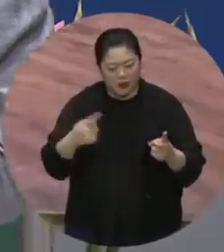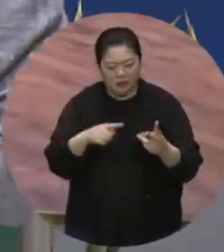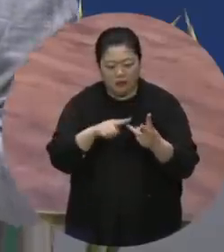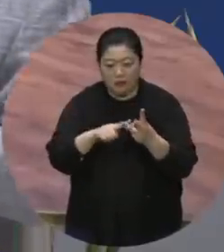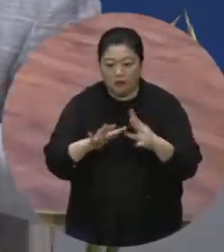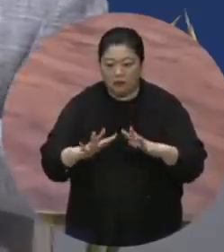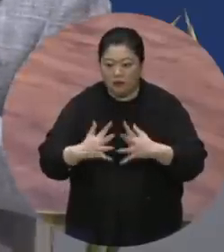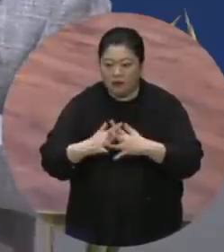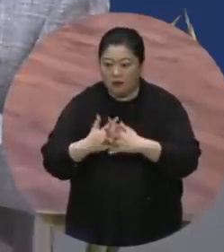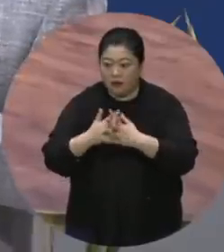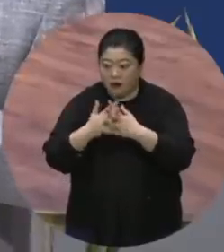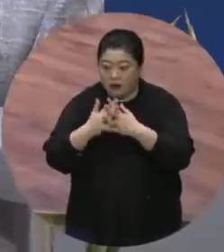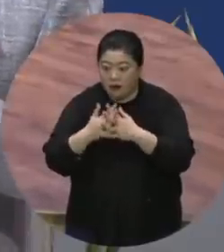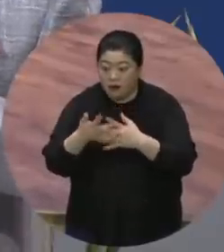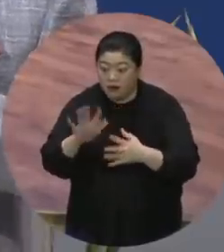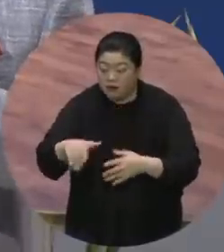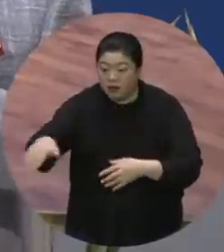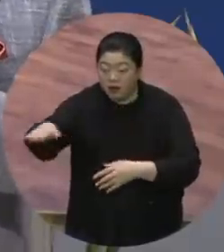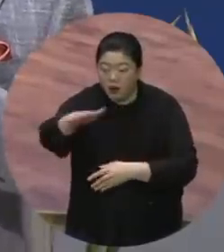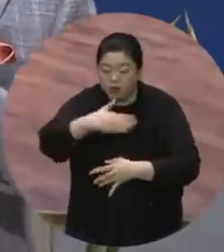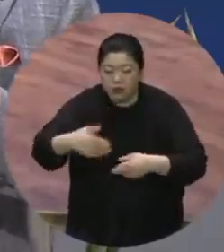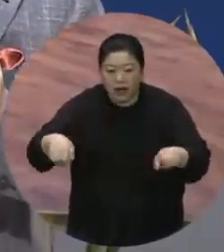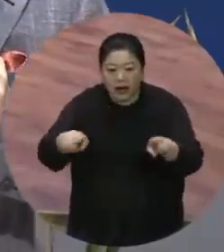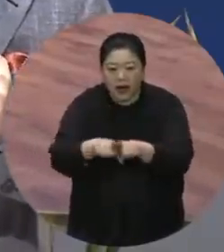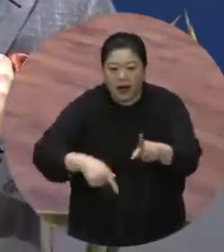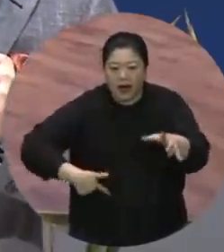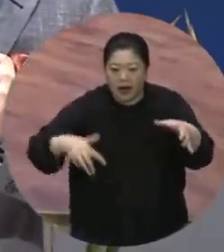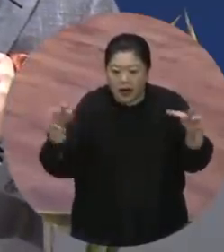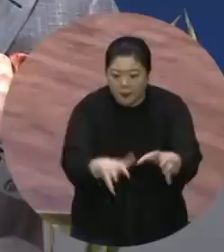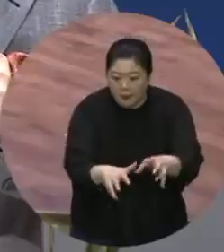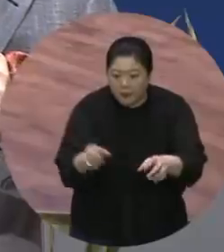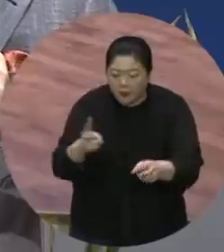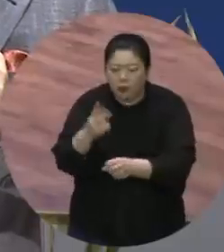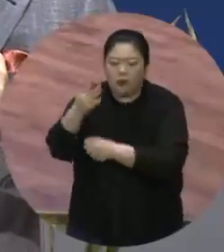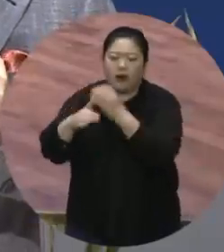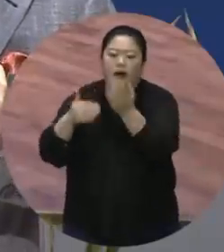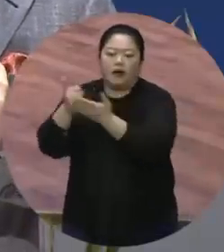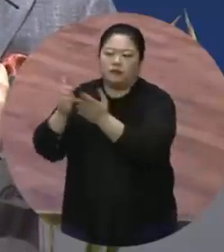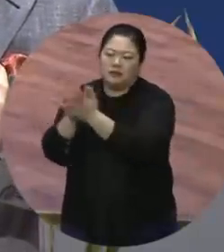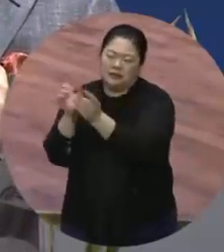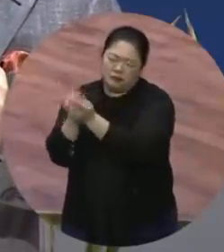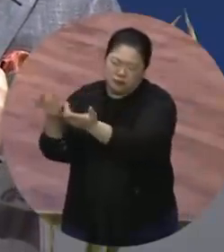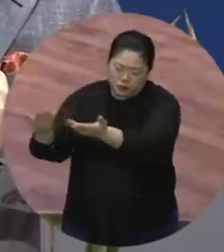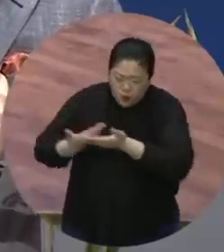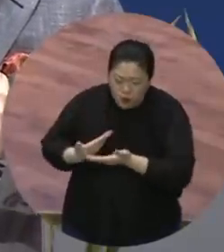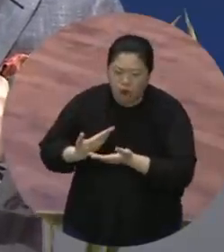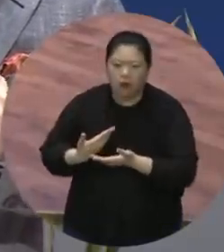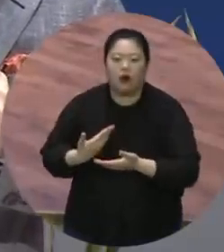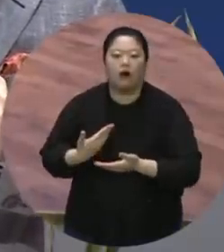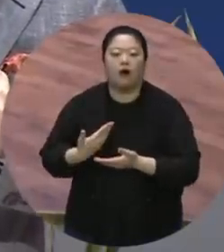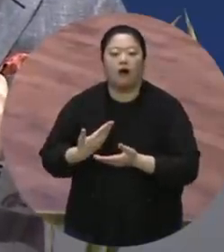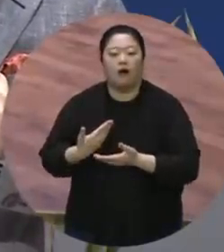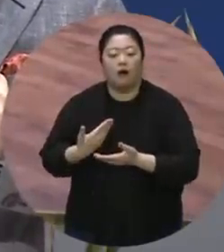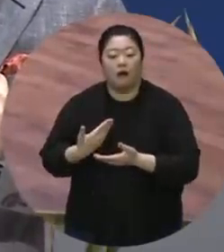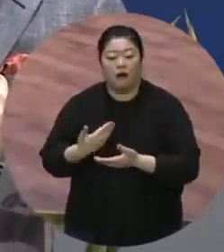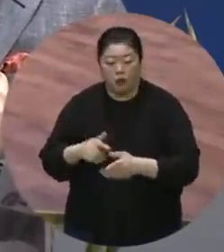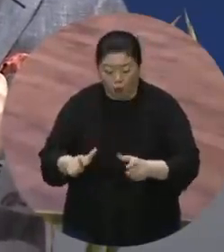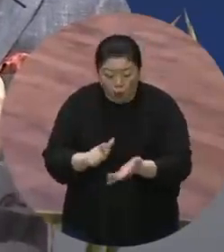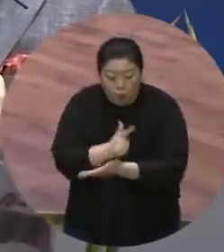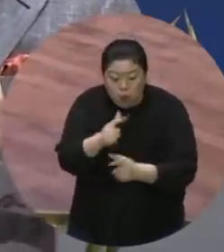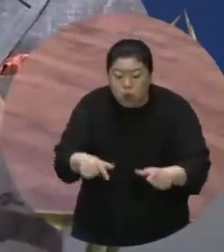성도가 힘을 합쳐서 이 교회를 세워 가시구나. 아멘. 신기하고